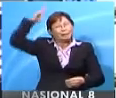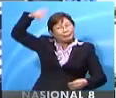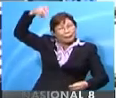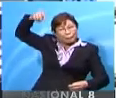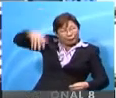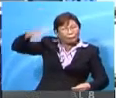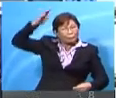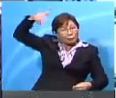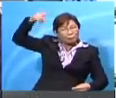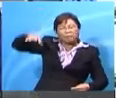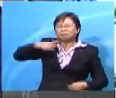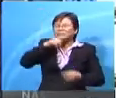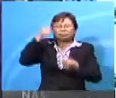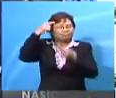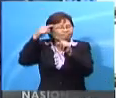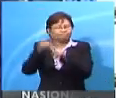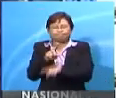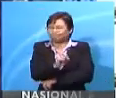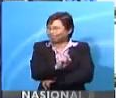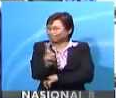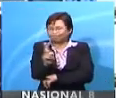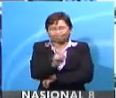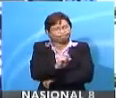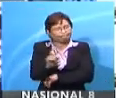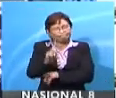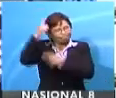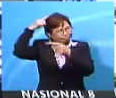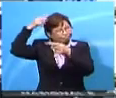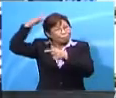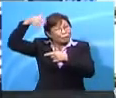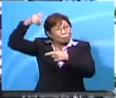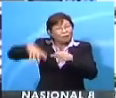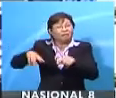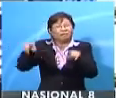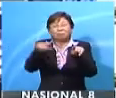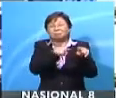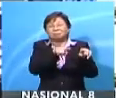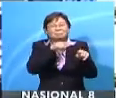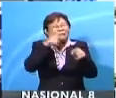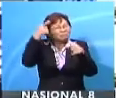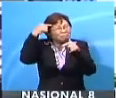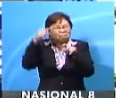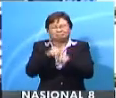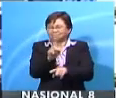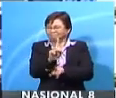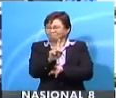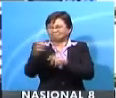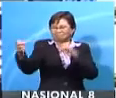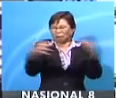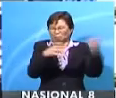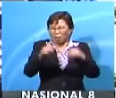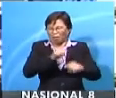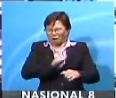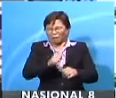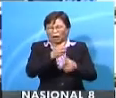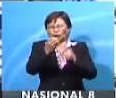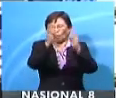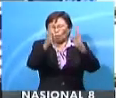pada amnya tidak bersetuju bahawa ini adalah pergaduhan di antara agama ataupun